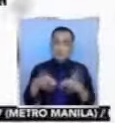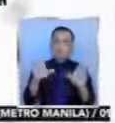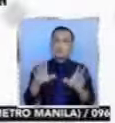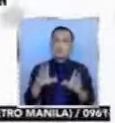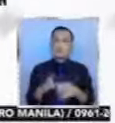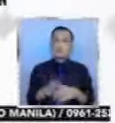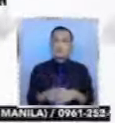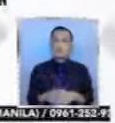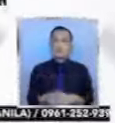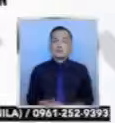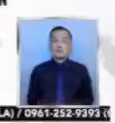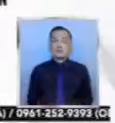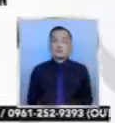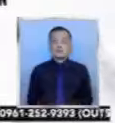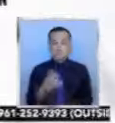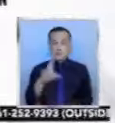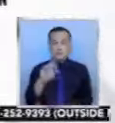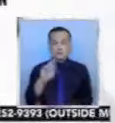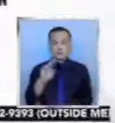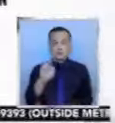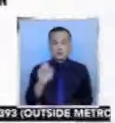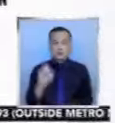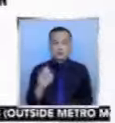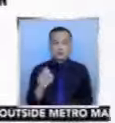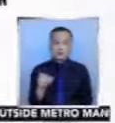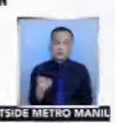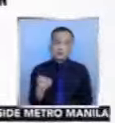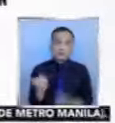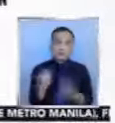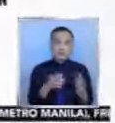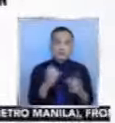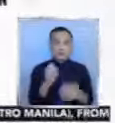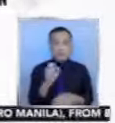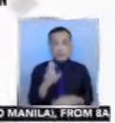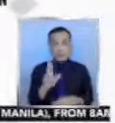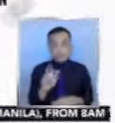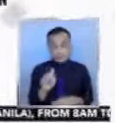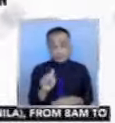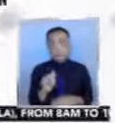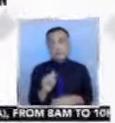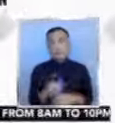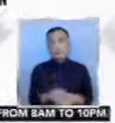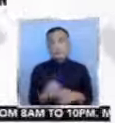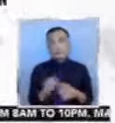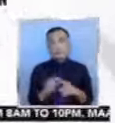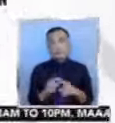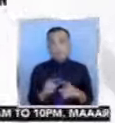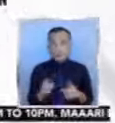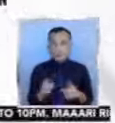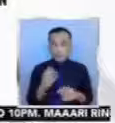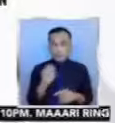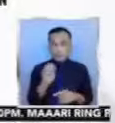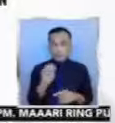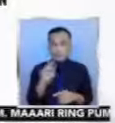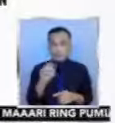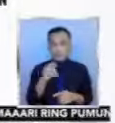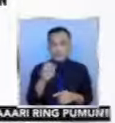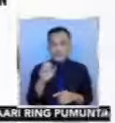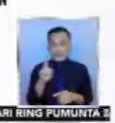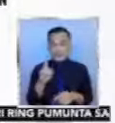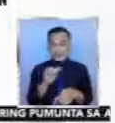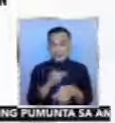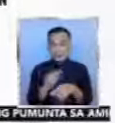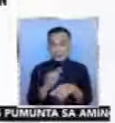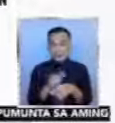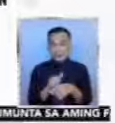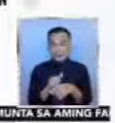ng customs. Mm-hmm. At saka ng SRA. Pero kung ismagal, siguradong kukumpis kayo ng gobyerno. Kung sa